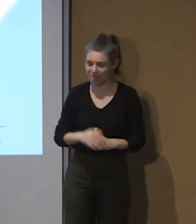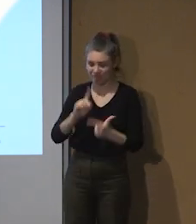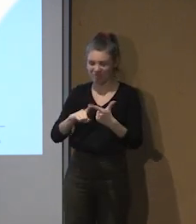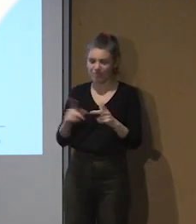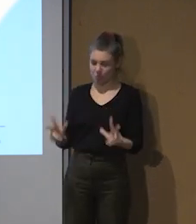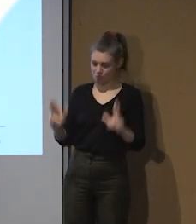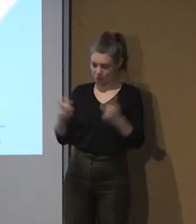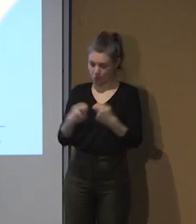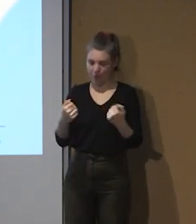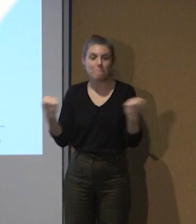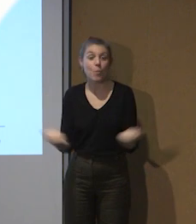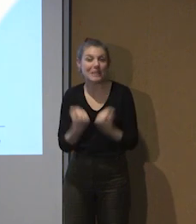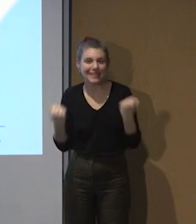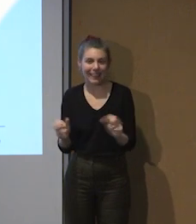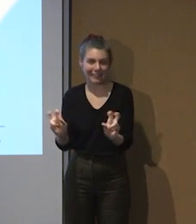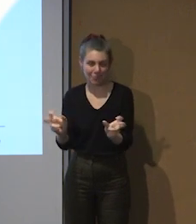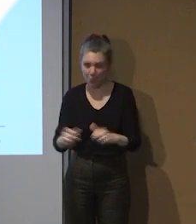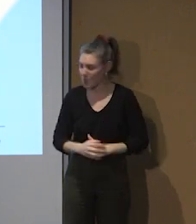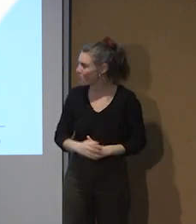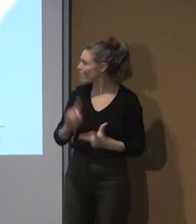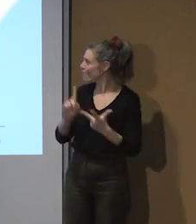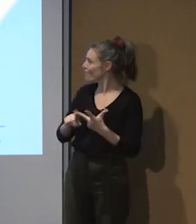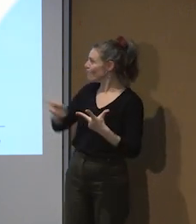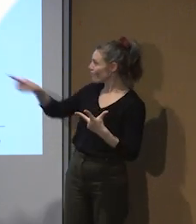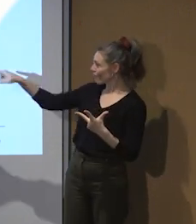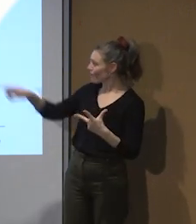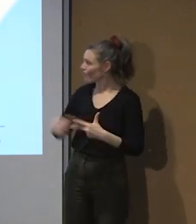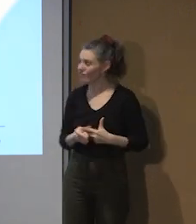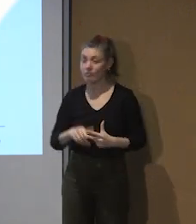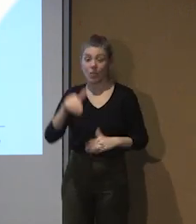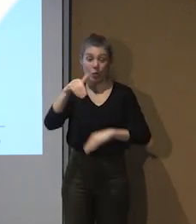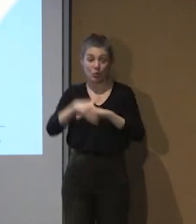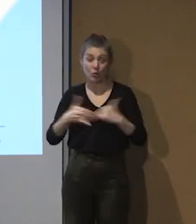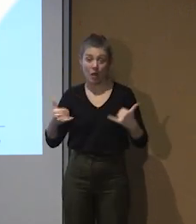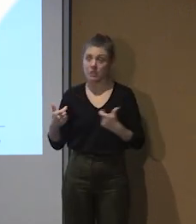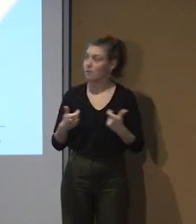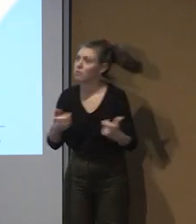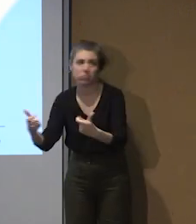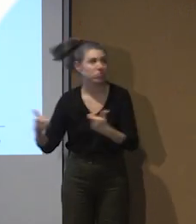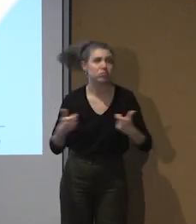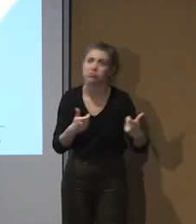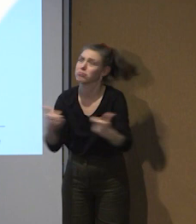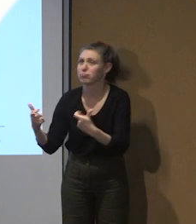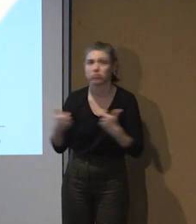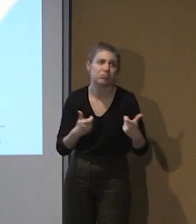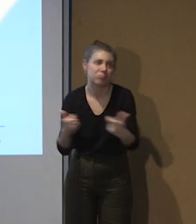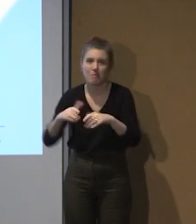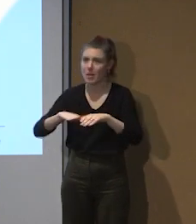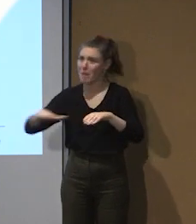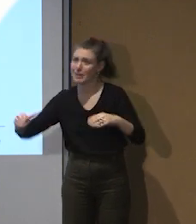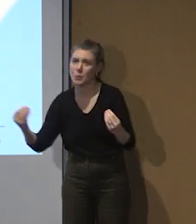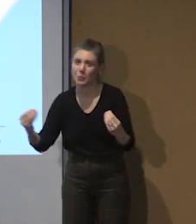pub, le temps que vous avez passé à vous garer ce soir? Bon, ce n'était pas mon cas, hein, ça a été un peu plus long. C'était plus compliqué.